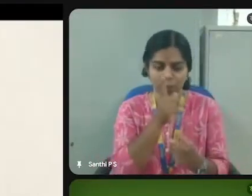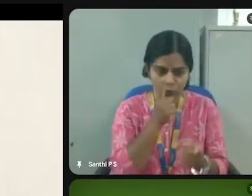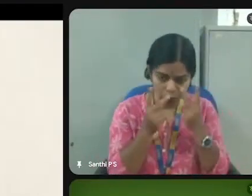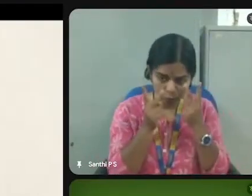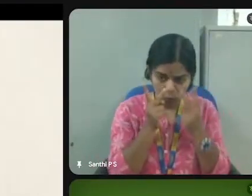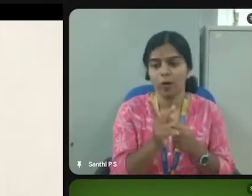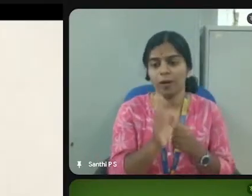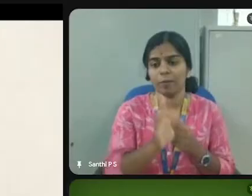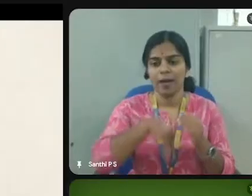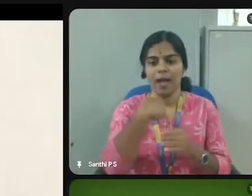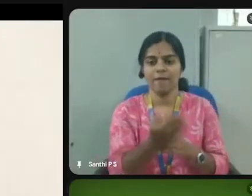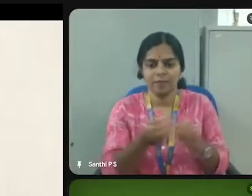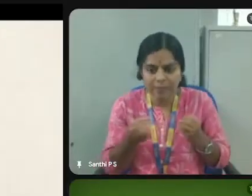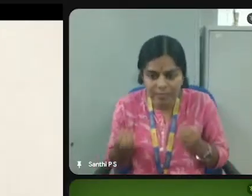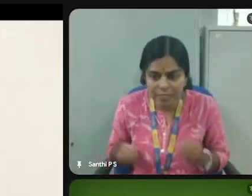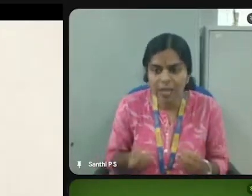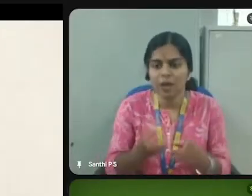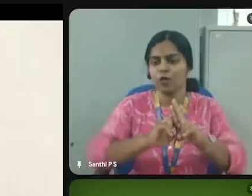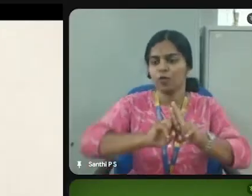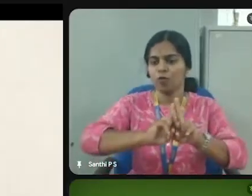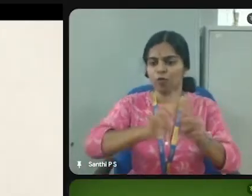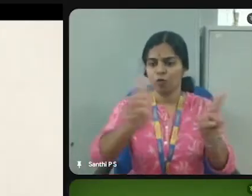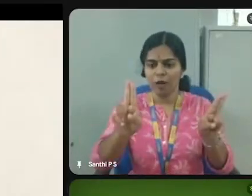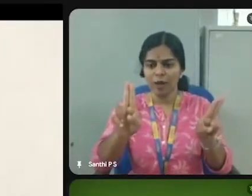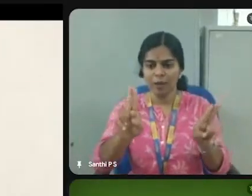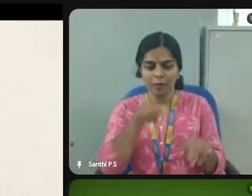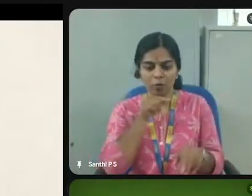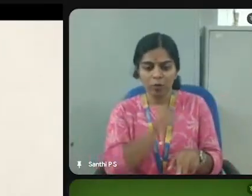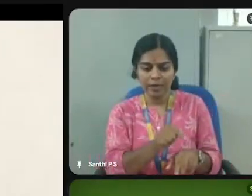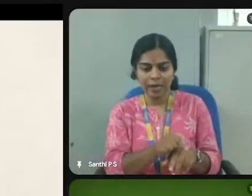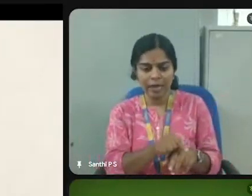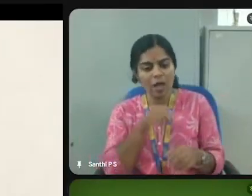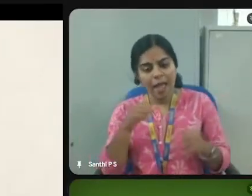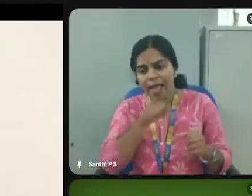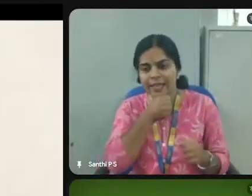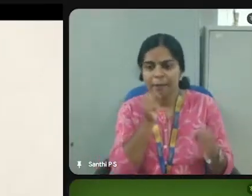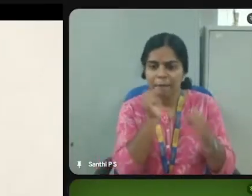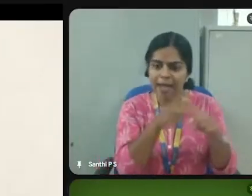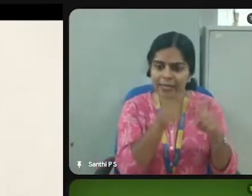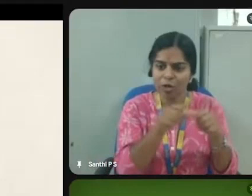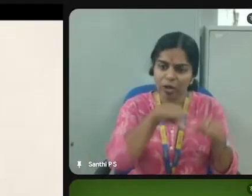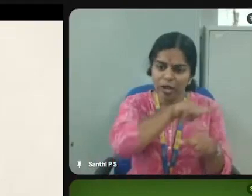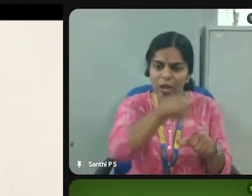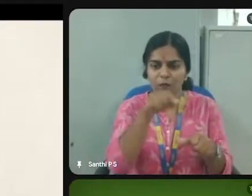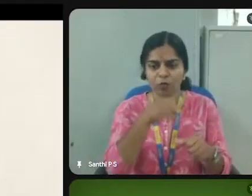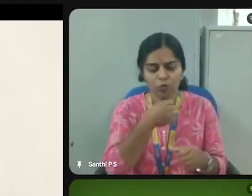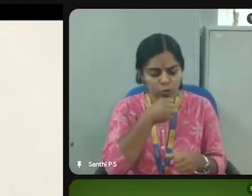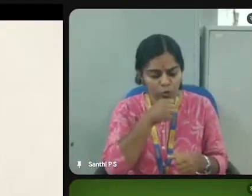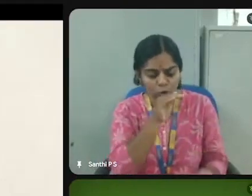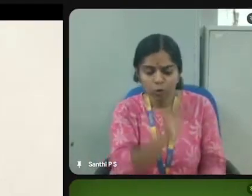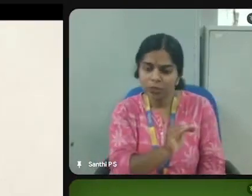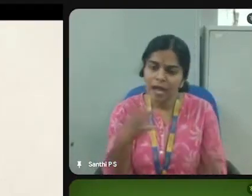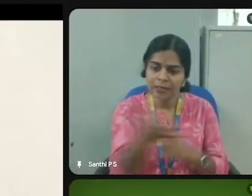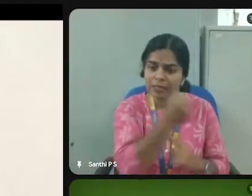ഈ പറയുന്ന സ്റ്റാൻഡിങ്, അതെല്ലാം കറക്റ്റായിട്ട് മൈൽ സ്റ്റോൺ അച്ചീവ് ആയിട്ടുണ്ടോ എന്നുള്ളത് നോക്കണം. ഇൻ കേസ് നമുക്ക് അതിൽ ക്രോളിങ്ങോ അങ്ങനെ